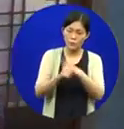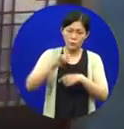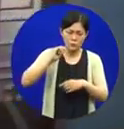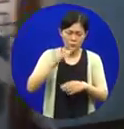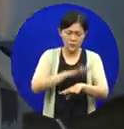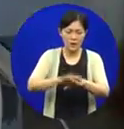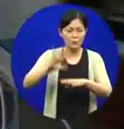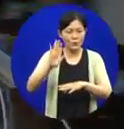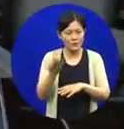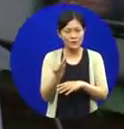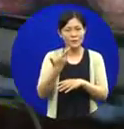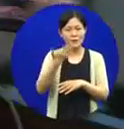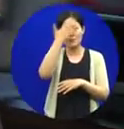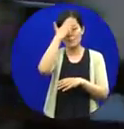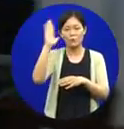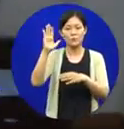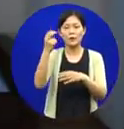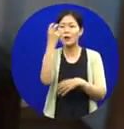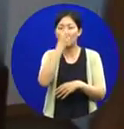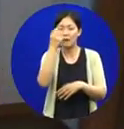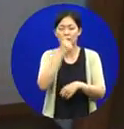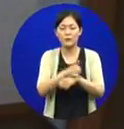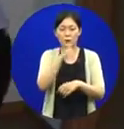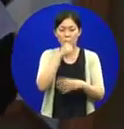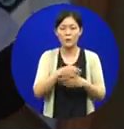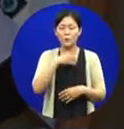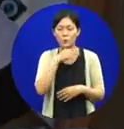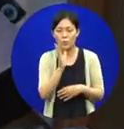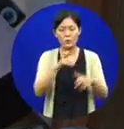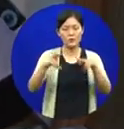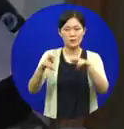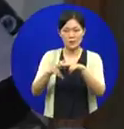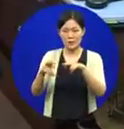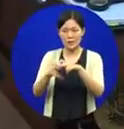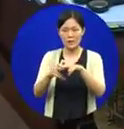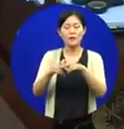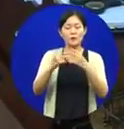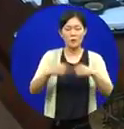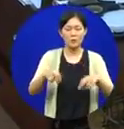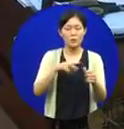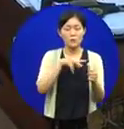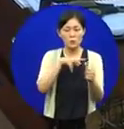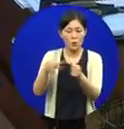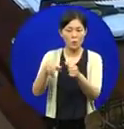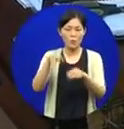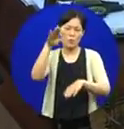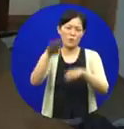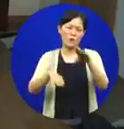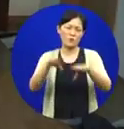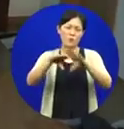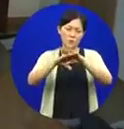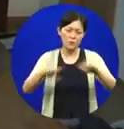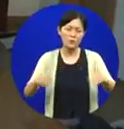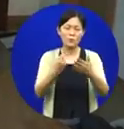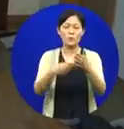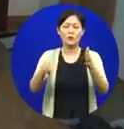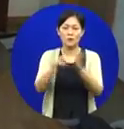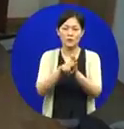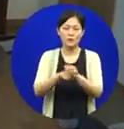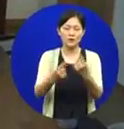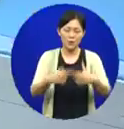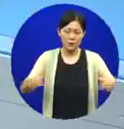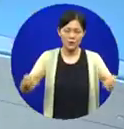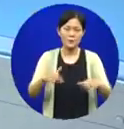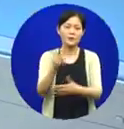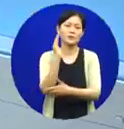사용되는지 일정 기간 무상 점검도 해줄 계획입니다. 노인, 장애인, 주부 등 정보 소외 계층을 위한 무료 정보화 교육